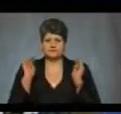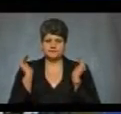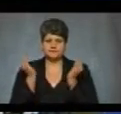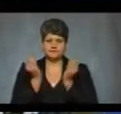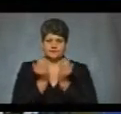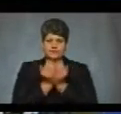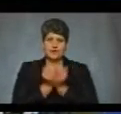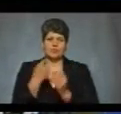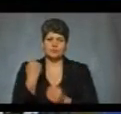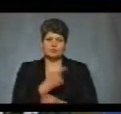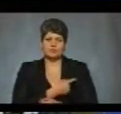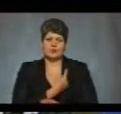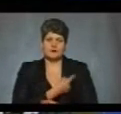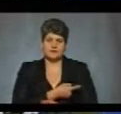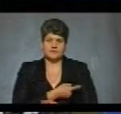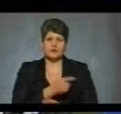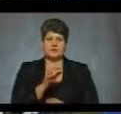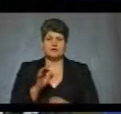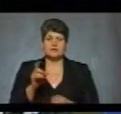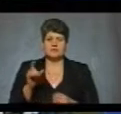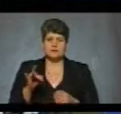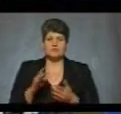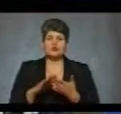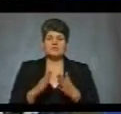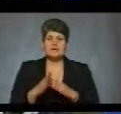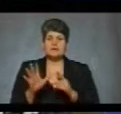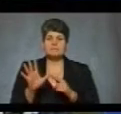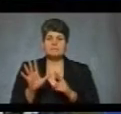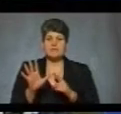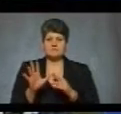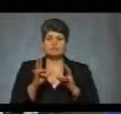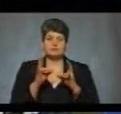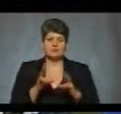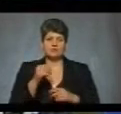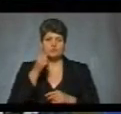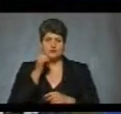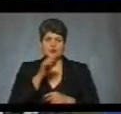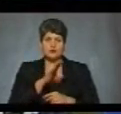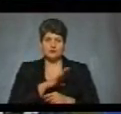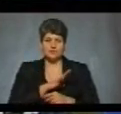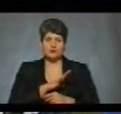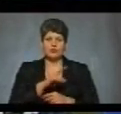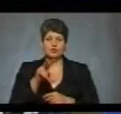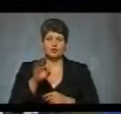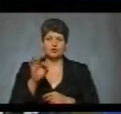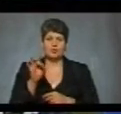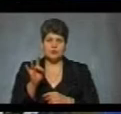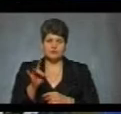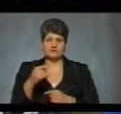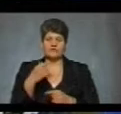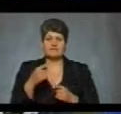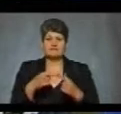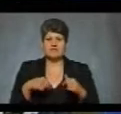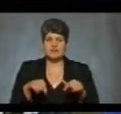університетської лікарні Олег Єм'яшев. Про стан п'ятого травмованого, який вчора знаходився в отоларингологічному відділенні